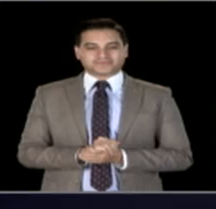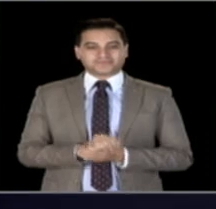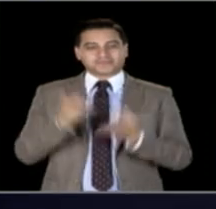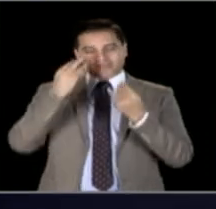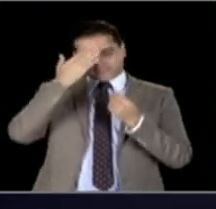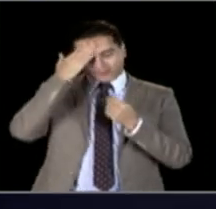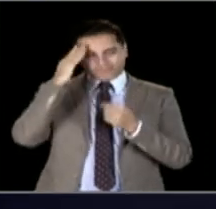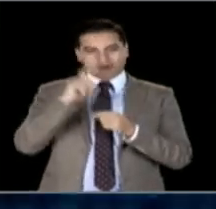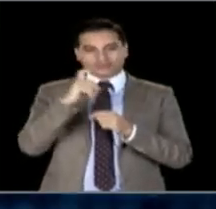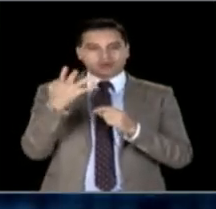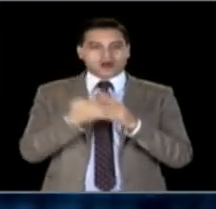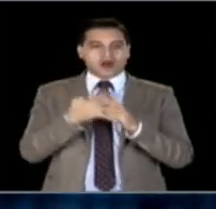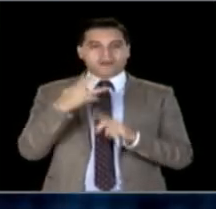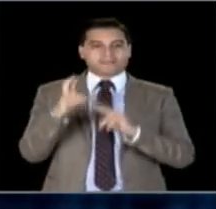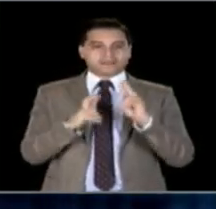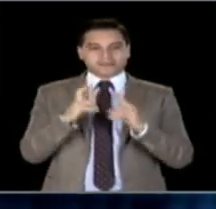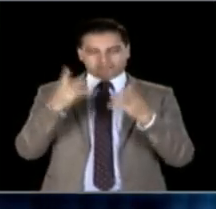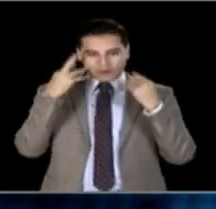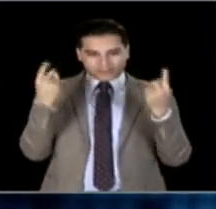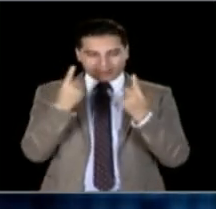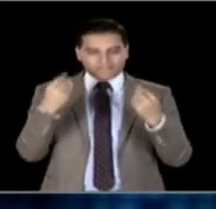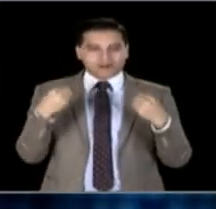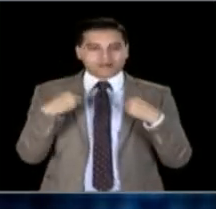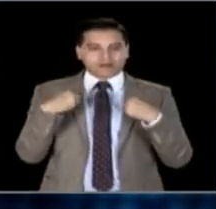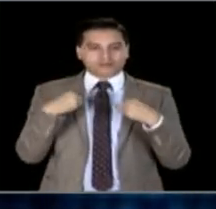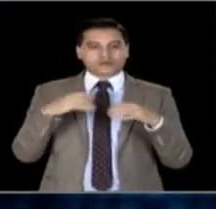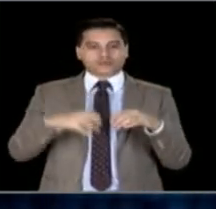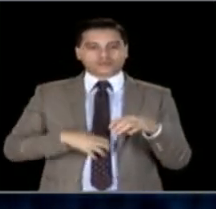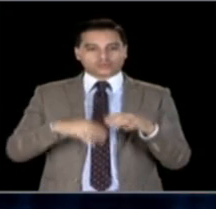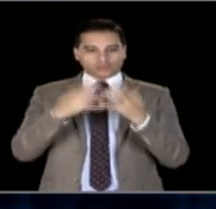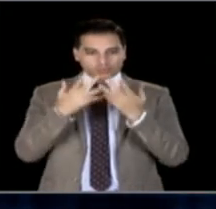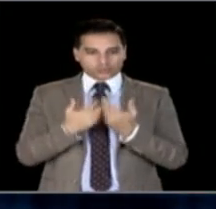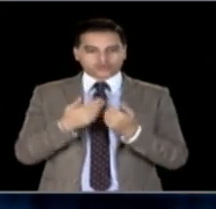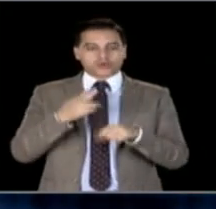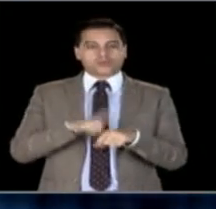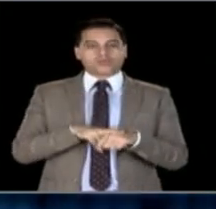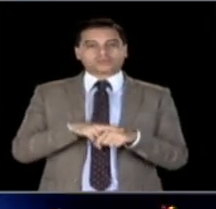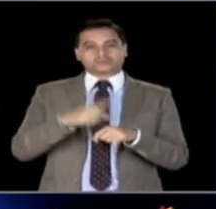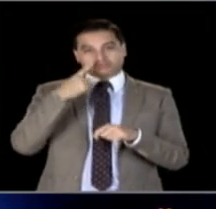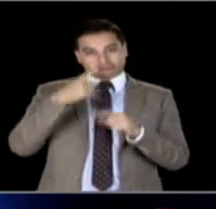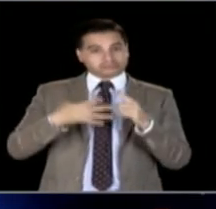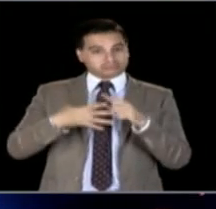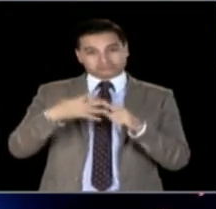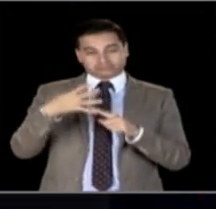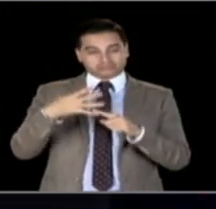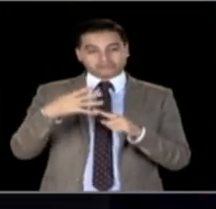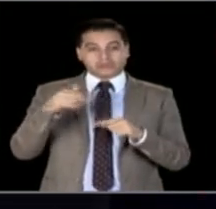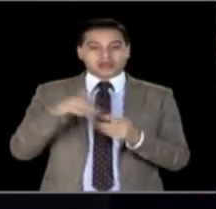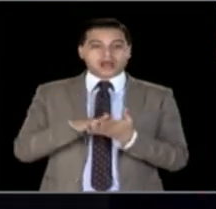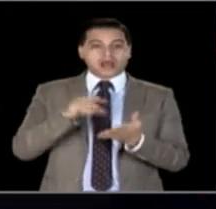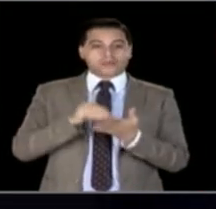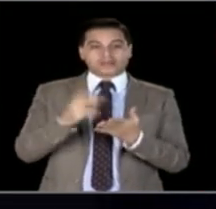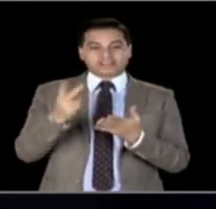فقرة المعرفة أربع أسئلة، معلومات عامة، رياضة، تكنولوجيا، وقدرات ذهنية. أول اتنين